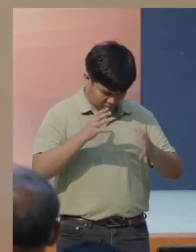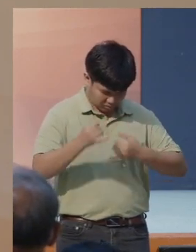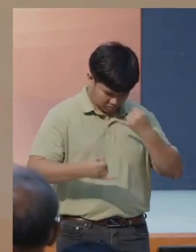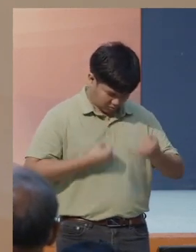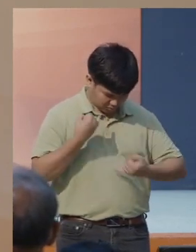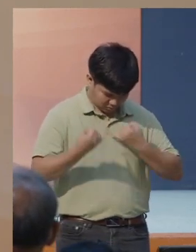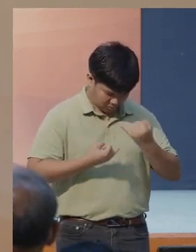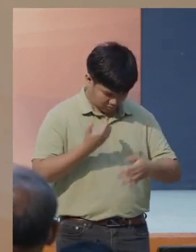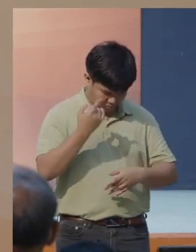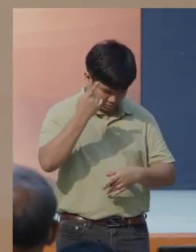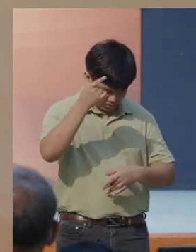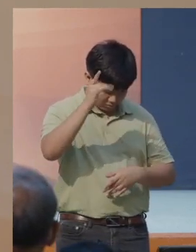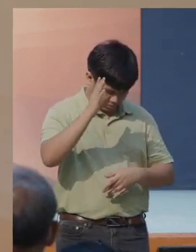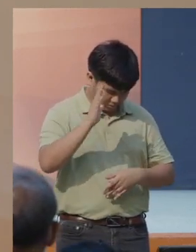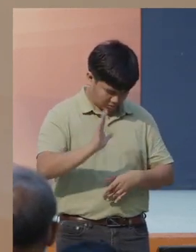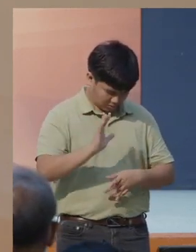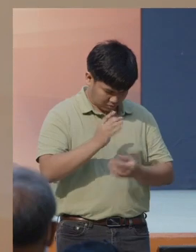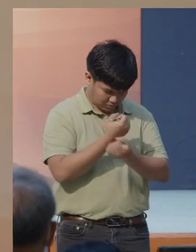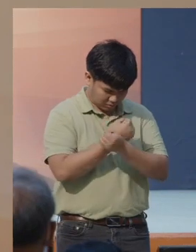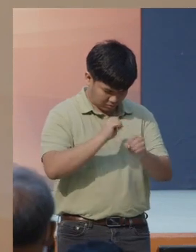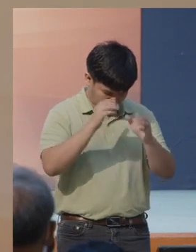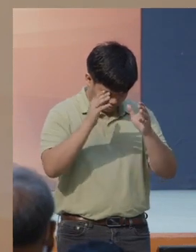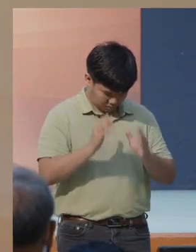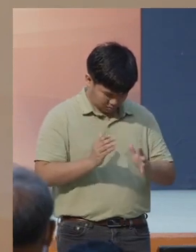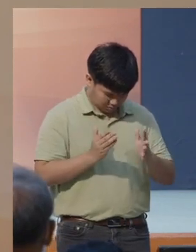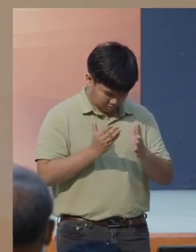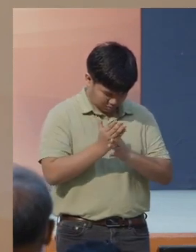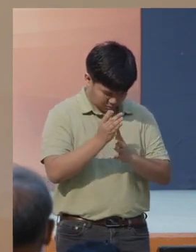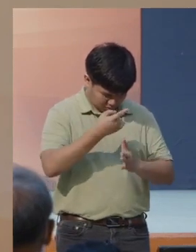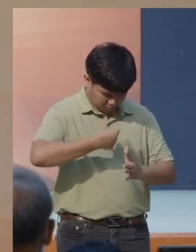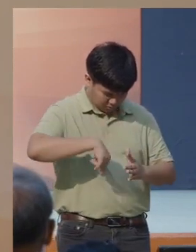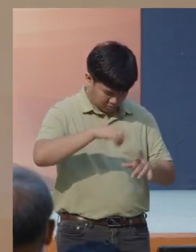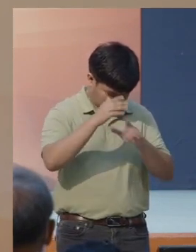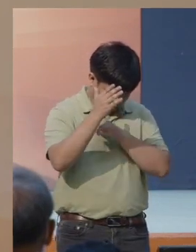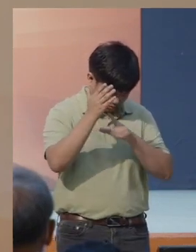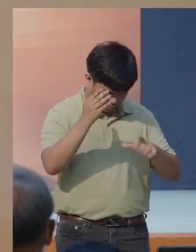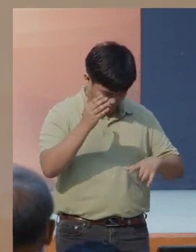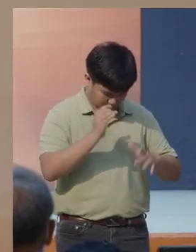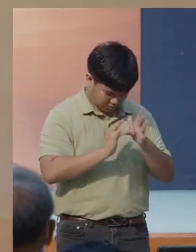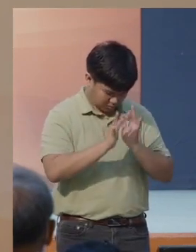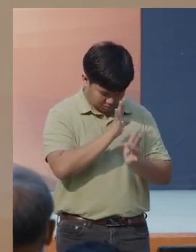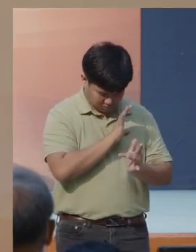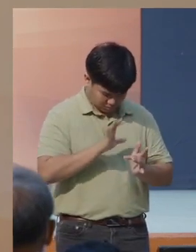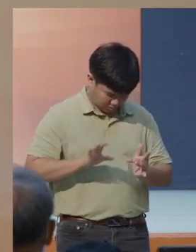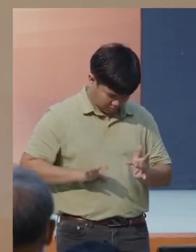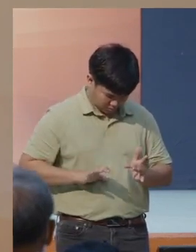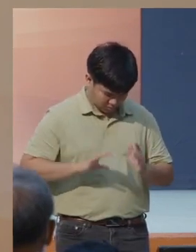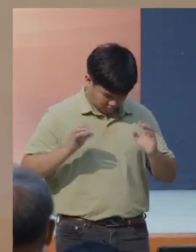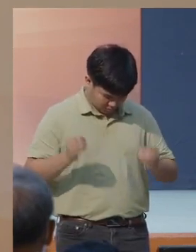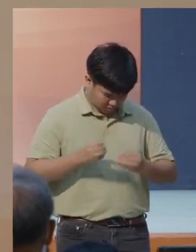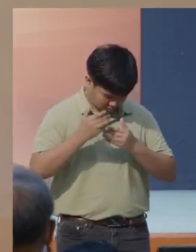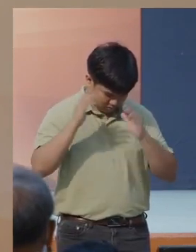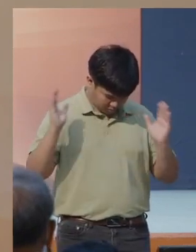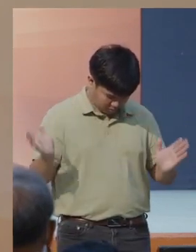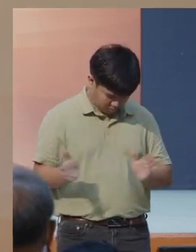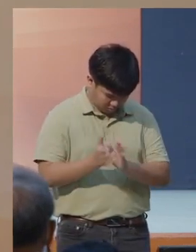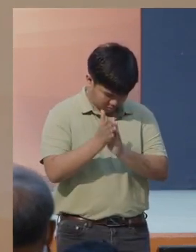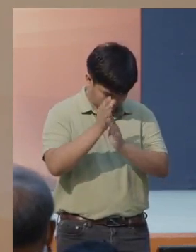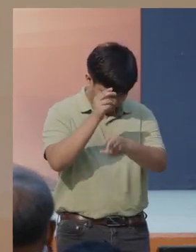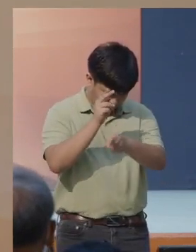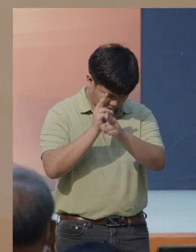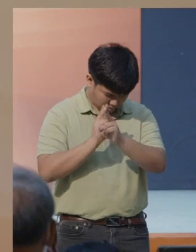Siya lang ang Diyos at ating tagapagligtas sa pamamagitan ng ating Panginoong Hesukristo. Sa Kanya ang kapurihan,